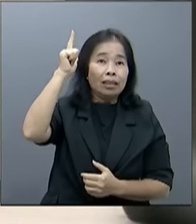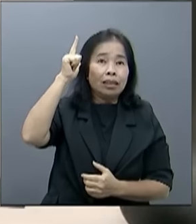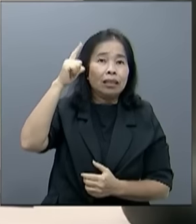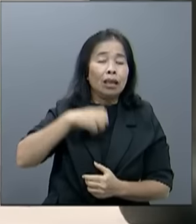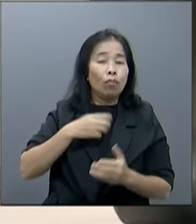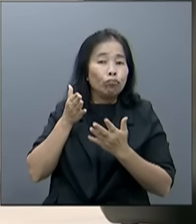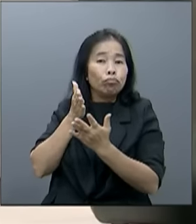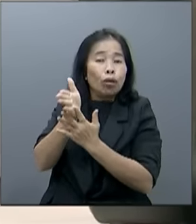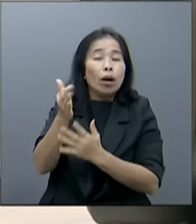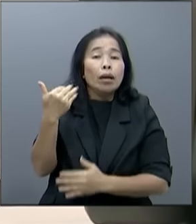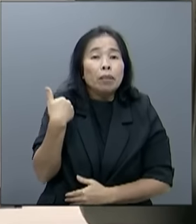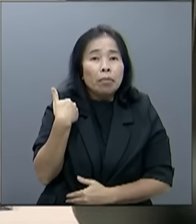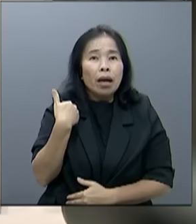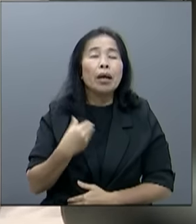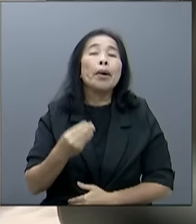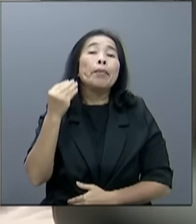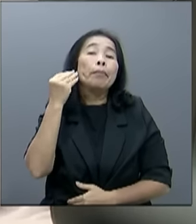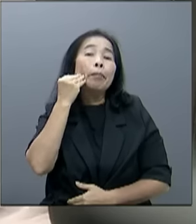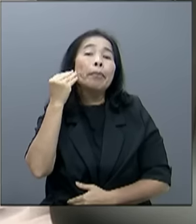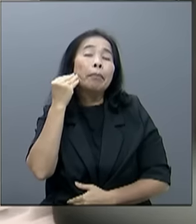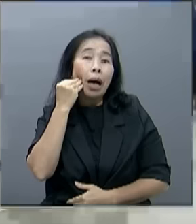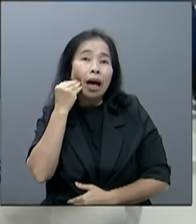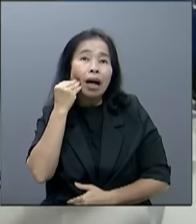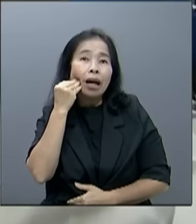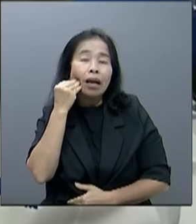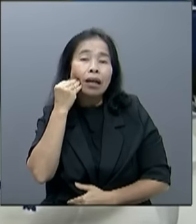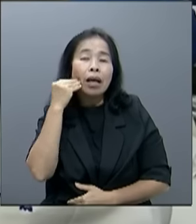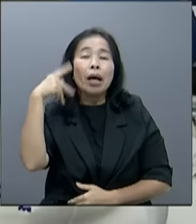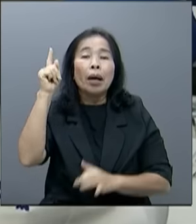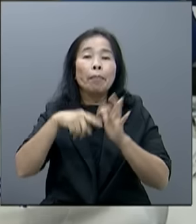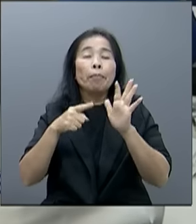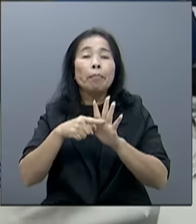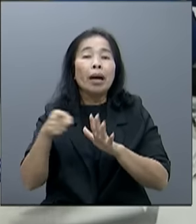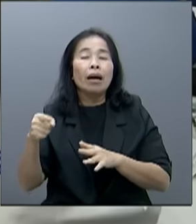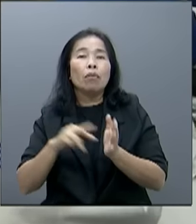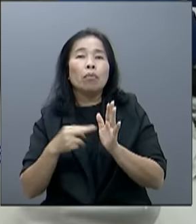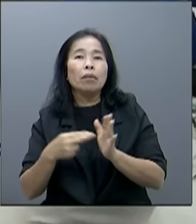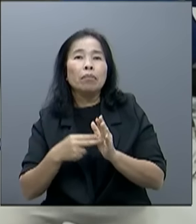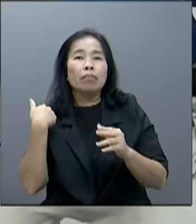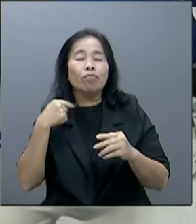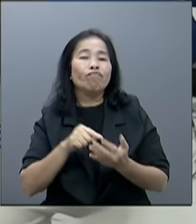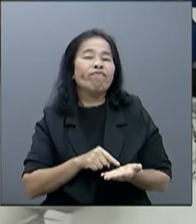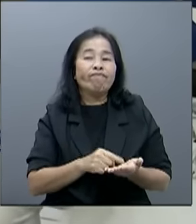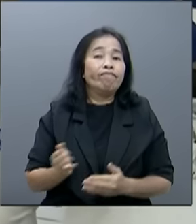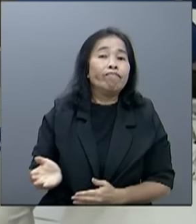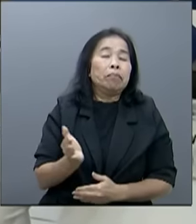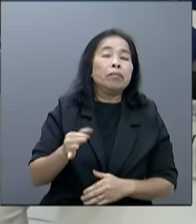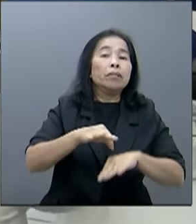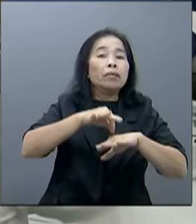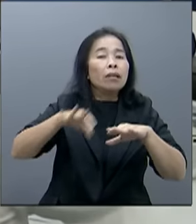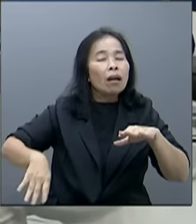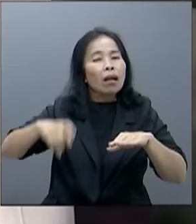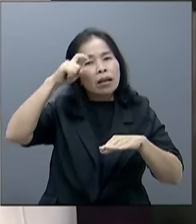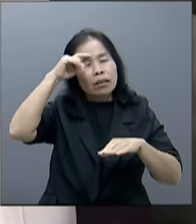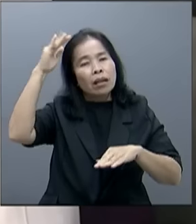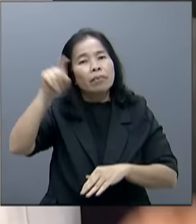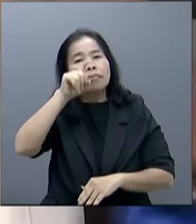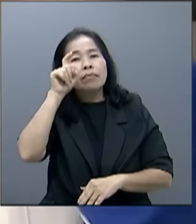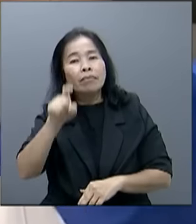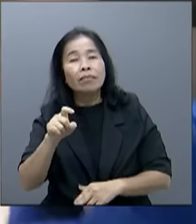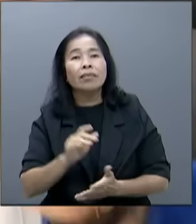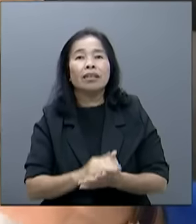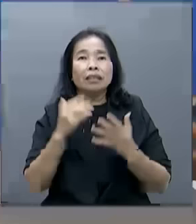ถึงคนบ้านในป่าคนบ้านป่าที่อยู่เบื้องหลังคำร้องถอดถอนนายกเศรษฐาไหมนี่ก็ยังเป็นเก